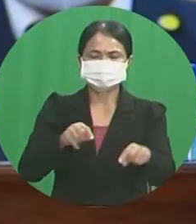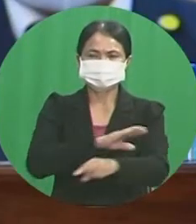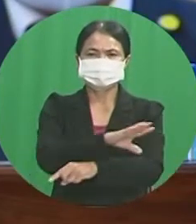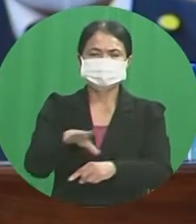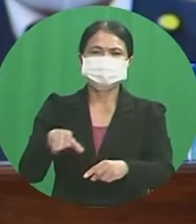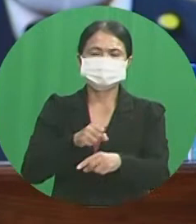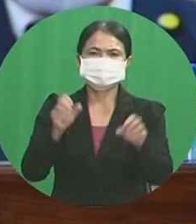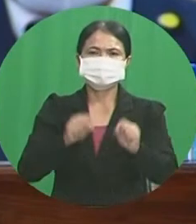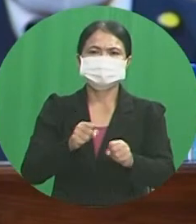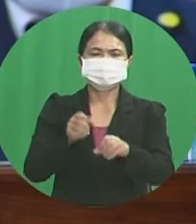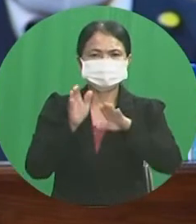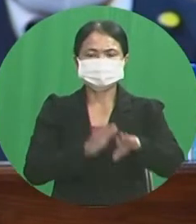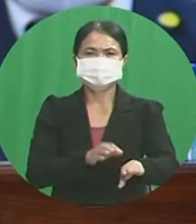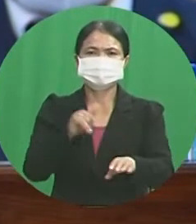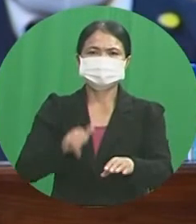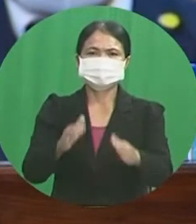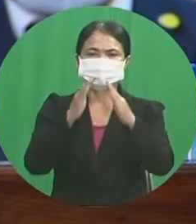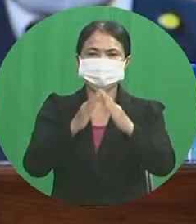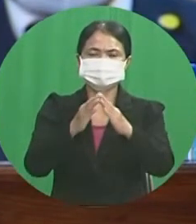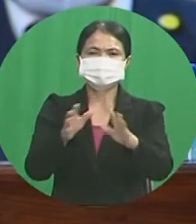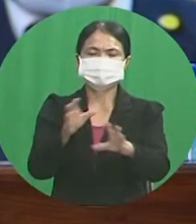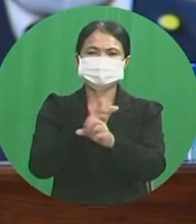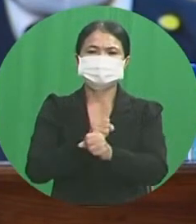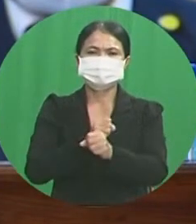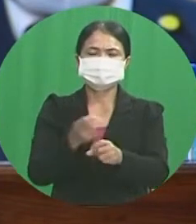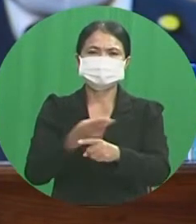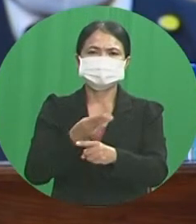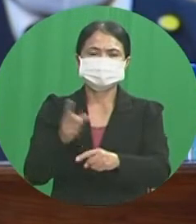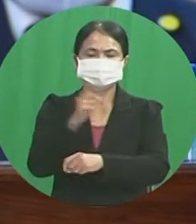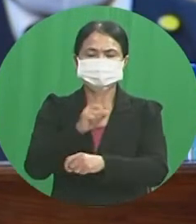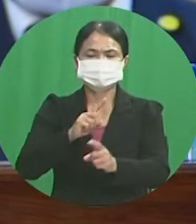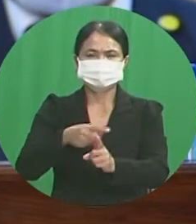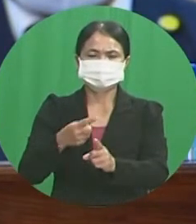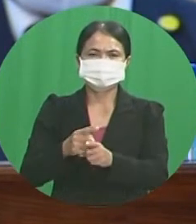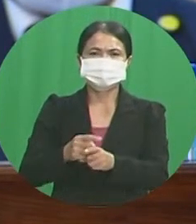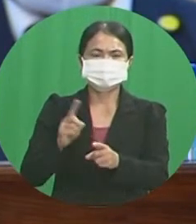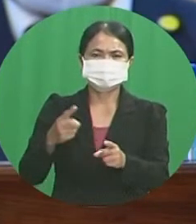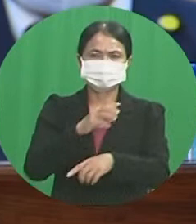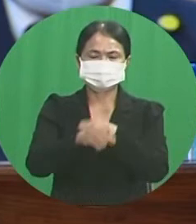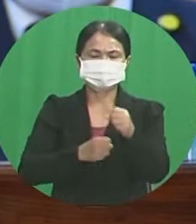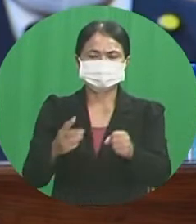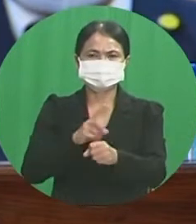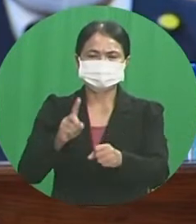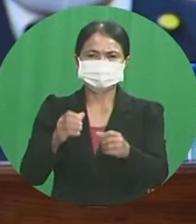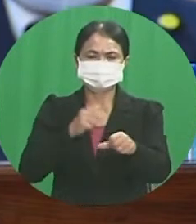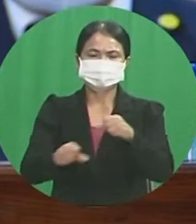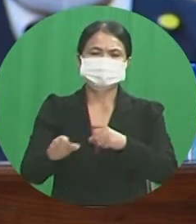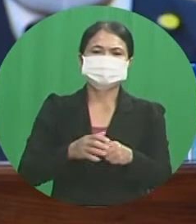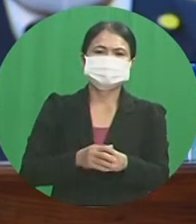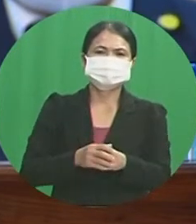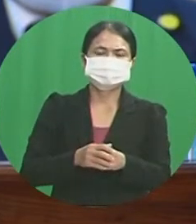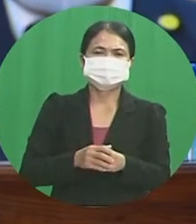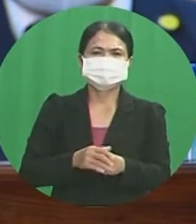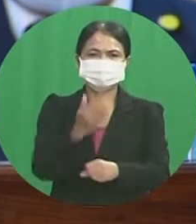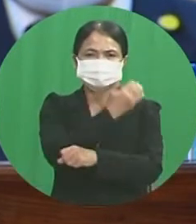ជាវិញអាចធ្វើចត្តាឡីស័កនៅតាមផ្ទះបានដោយចាប់អនុវត្តពីថ្ងៃទី1ខែវិច្ឆិកាឆ្នាំ2021នេះតទៅ